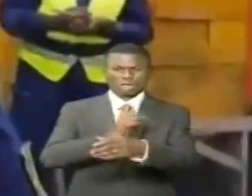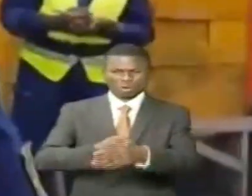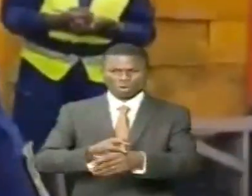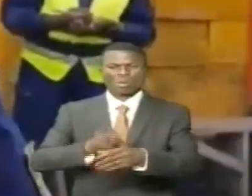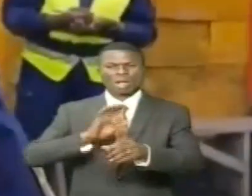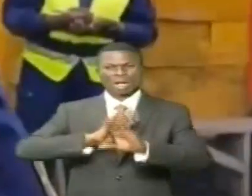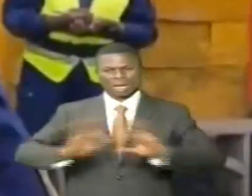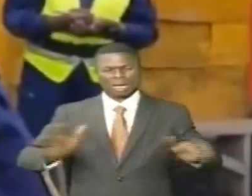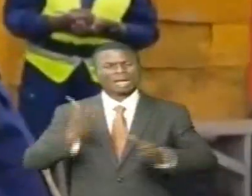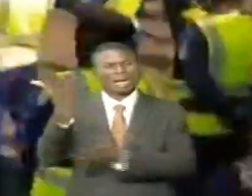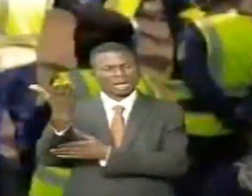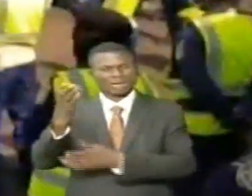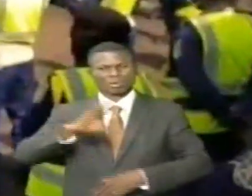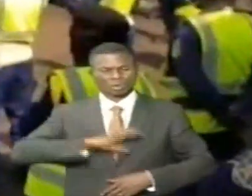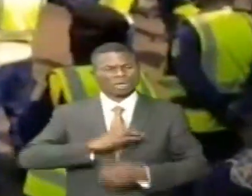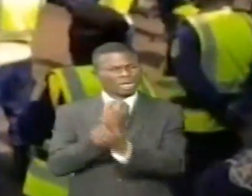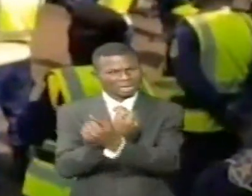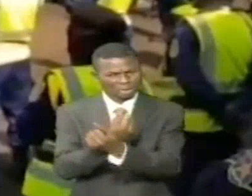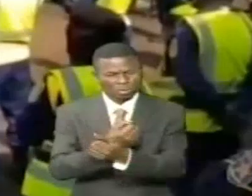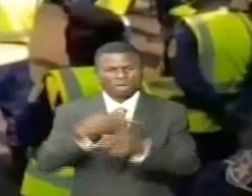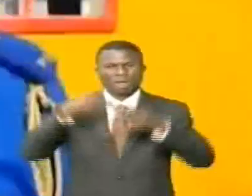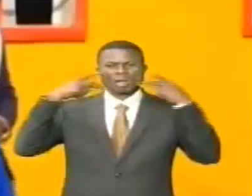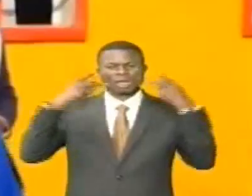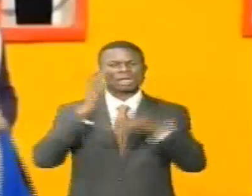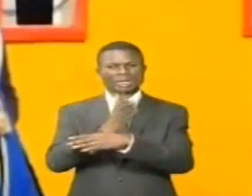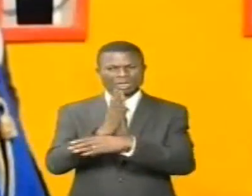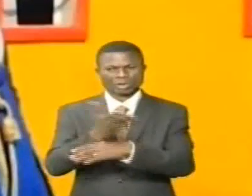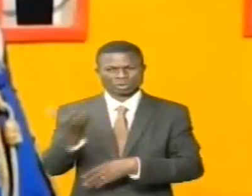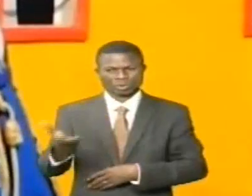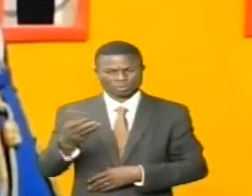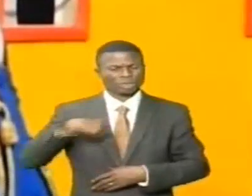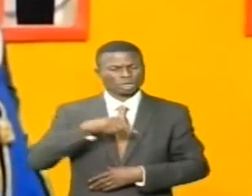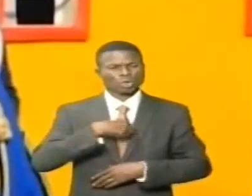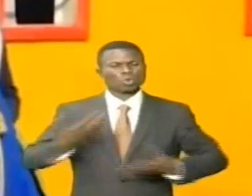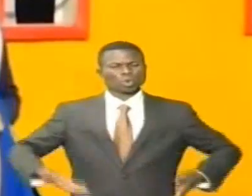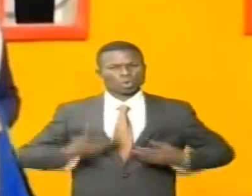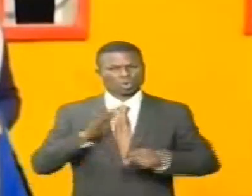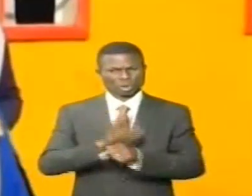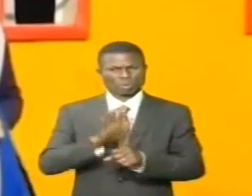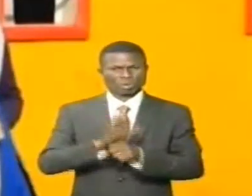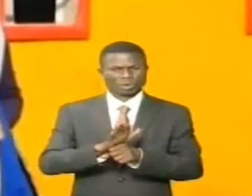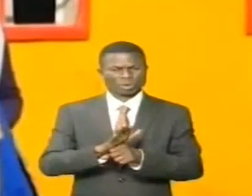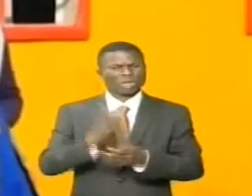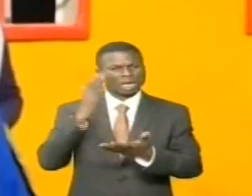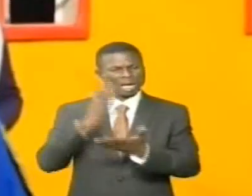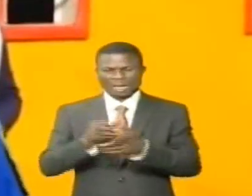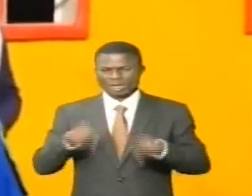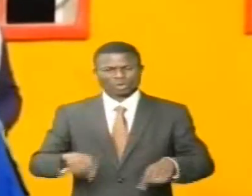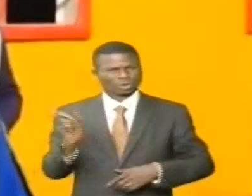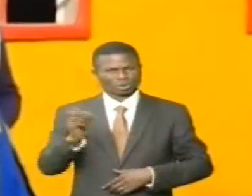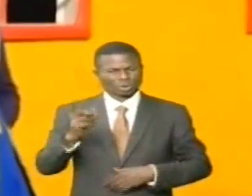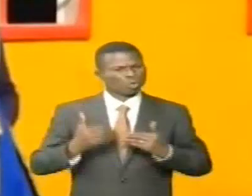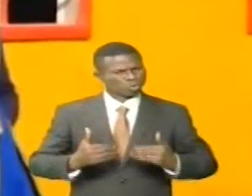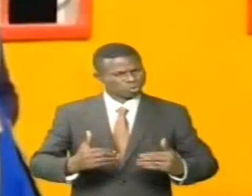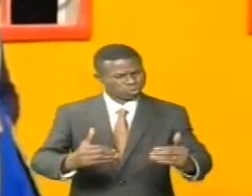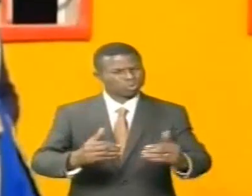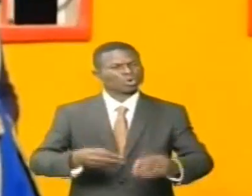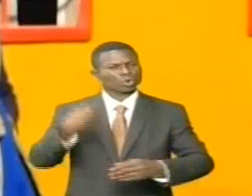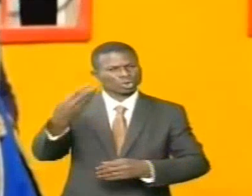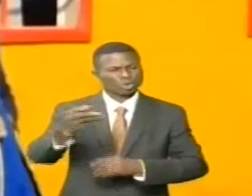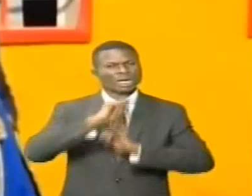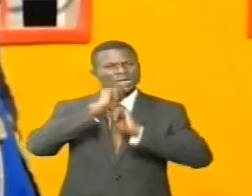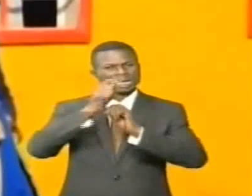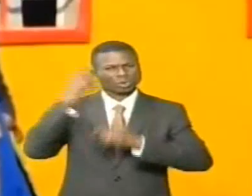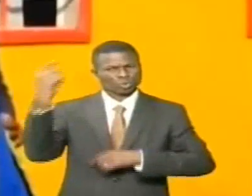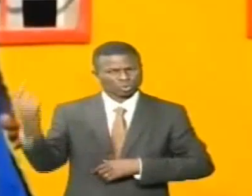leur demande au respect de gestes barrières. Nous sommes très contents que ça ne s'arrête pas aujourd'hui. Que ça puisse continuer,